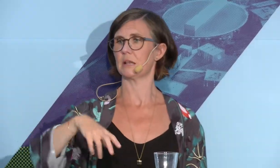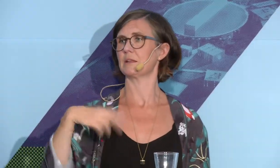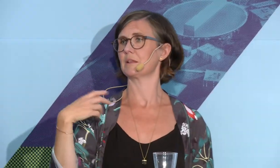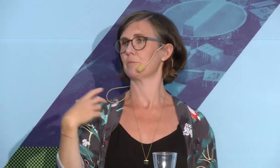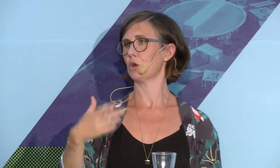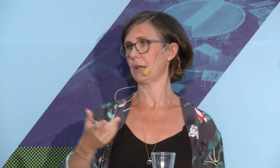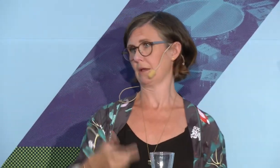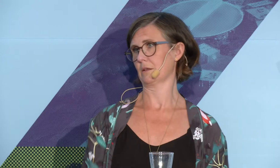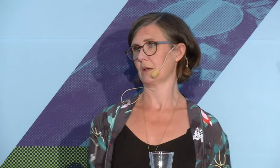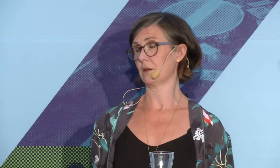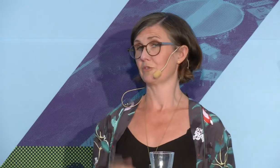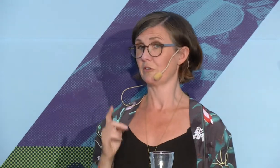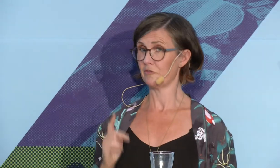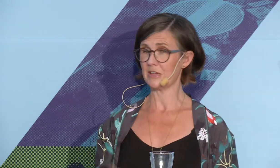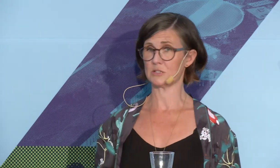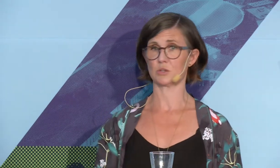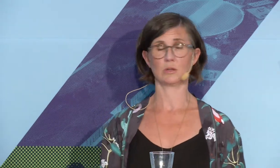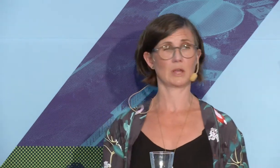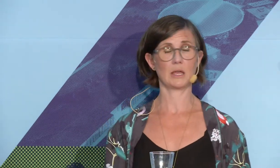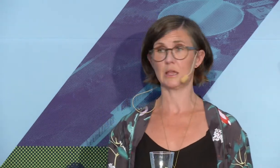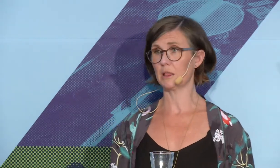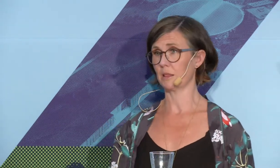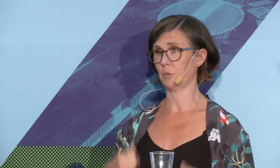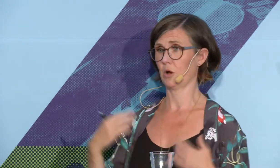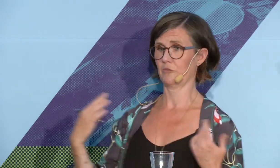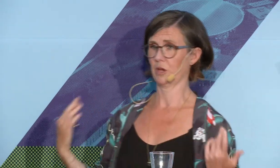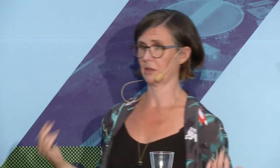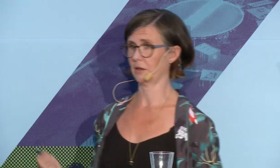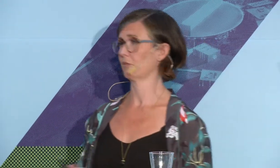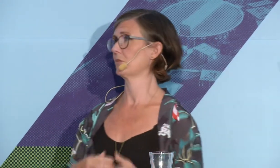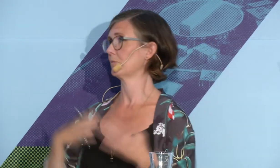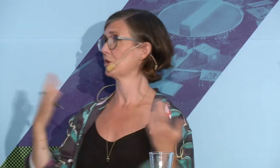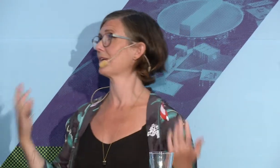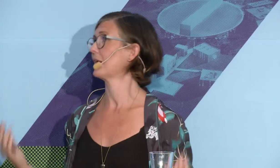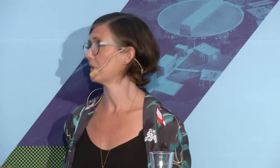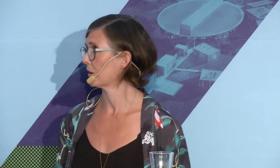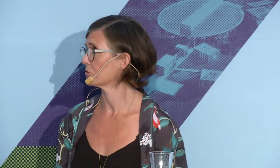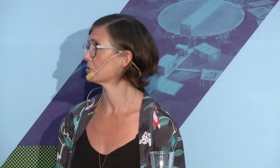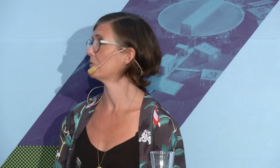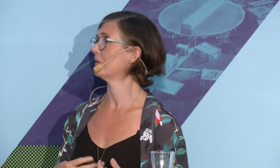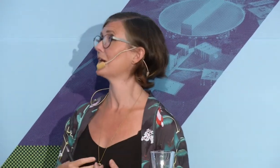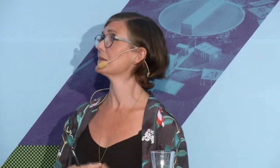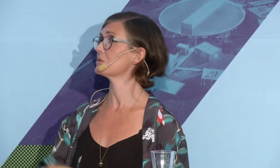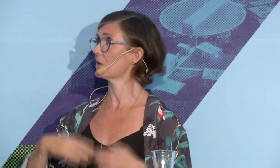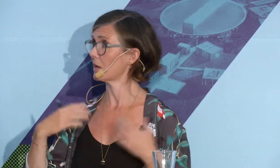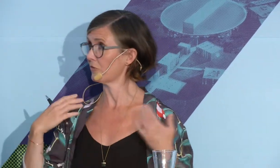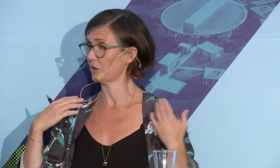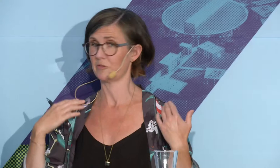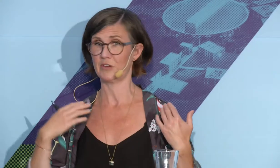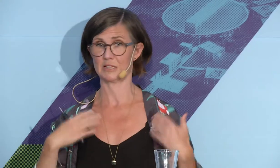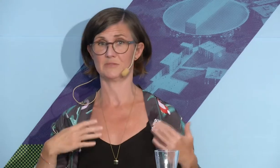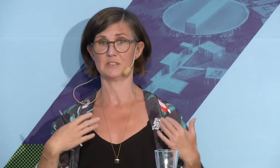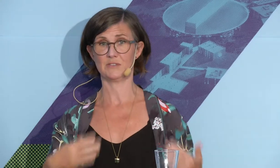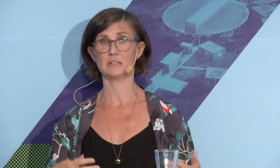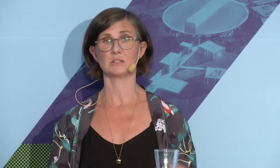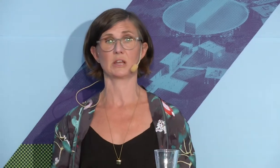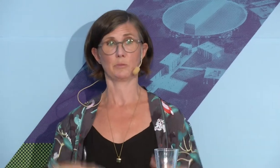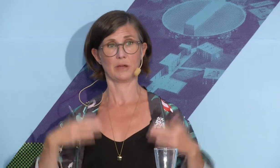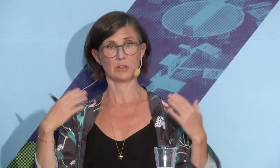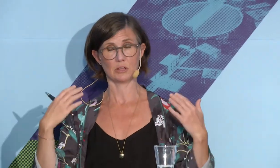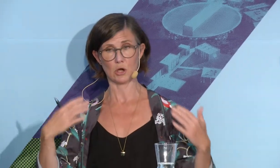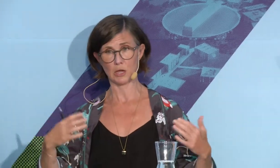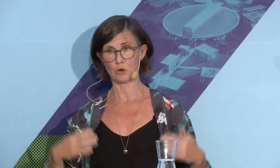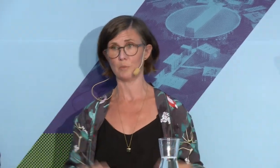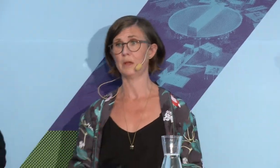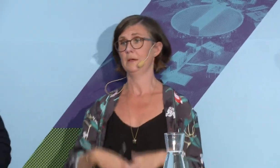bryta problemformuleringen och istället hitta möjligheterna i det? För där finns sådana, och det är inte bara för att det är så mycket trevligare att stå och vara överens, utan det är för att det faktiskt finns vinster i